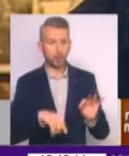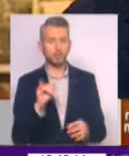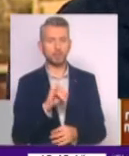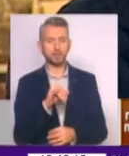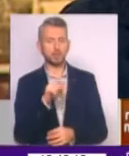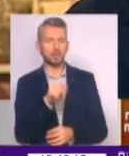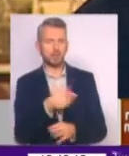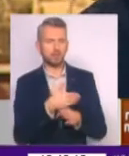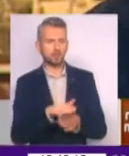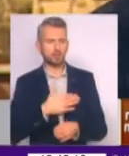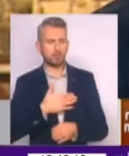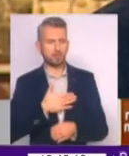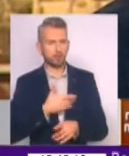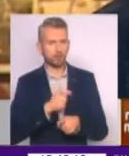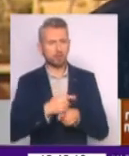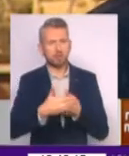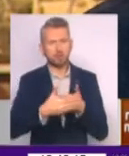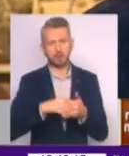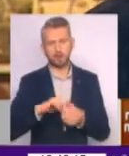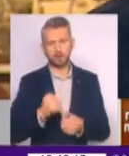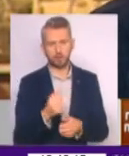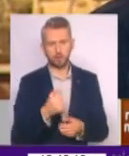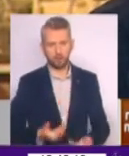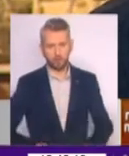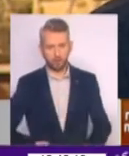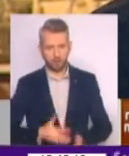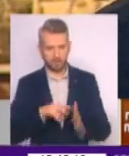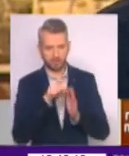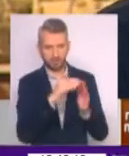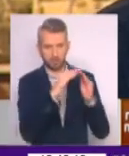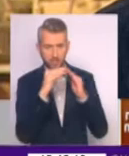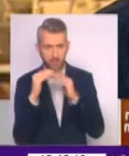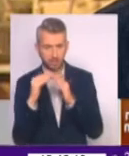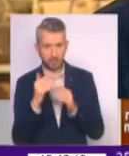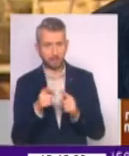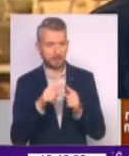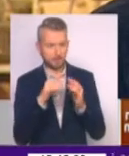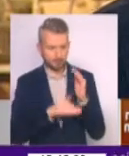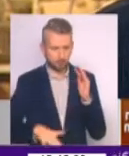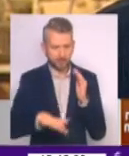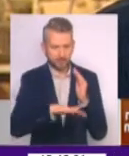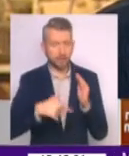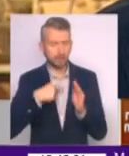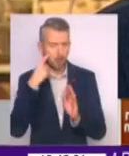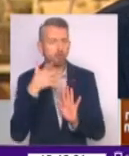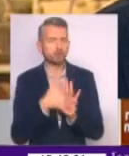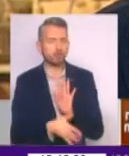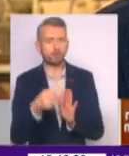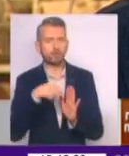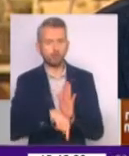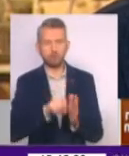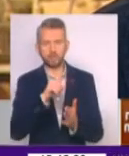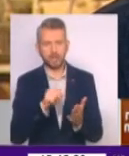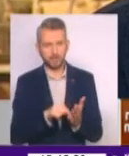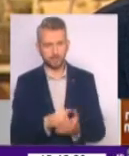там частина моїх дуже близьких приятелів проживає в них і це подвір'я. Ви розумієте, в чому? Я розумію, в чому